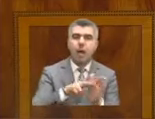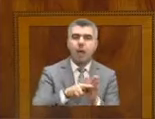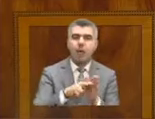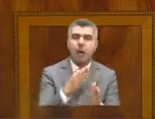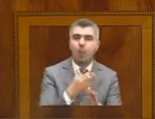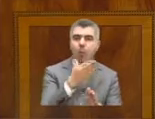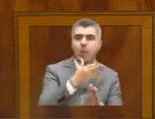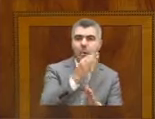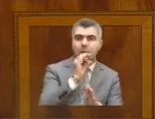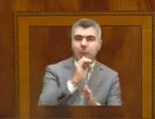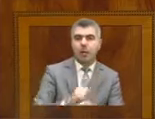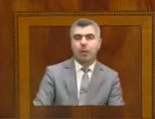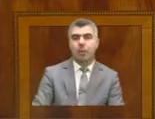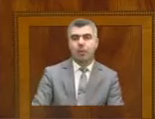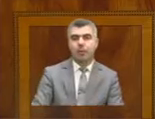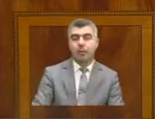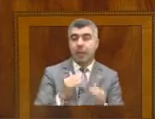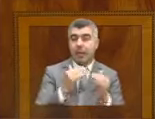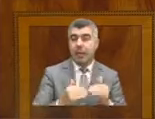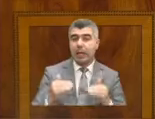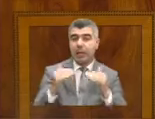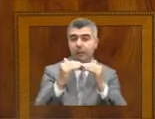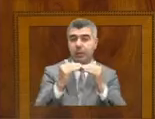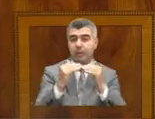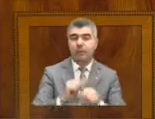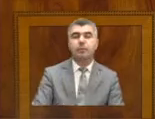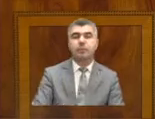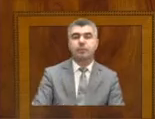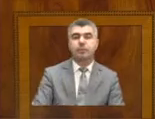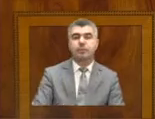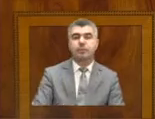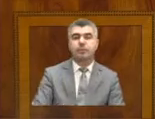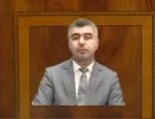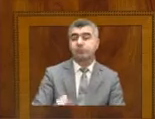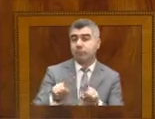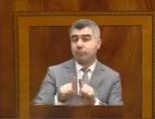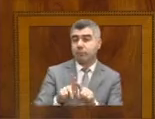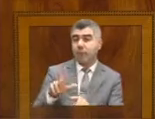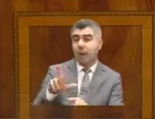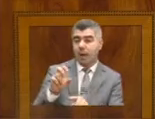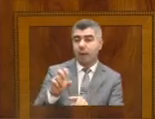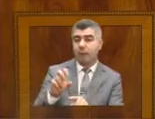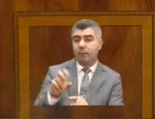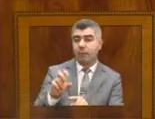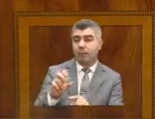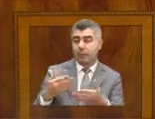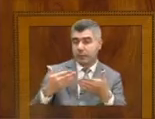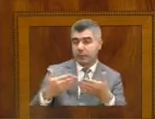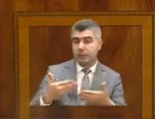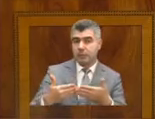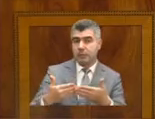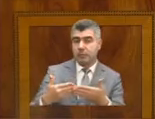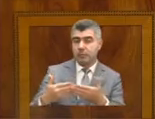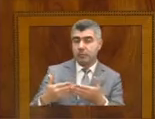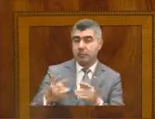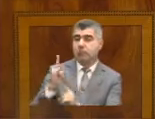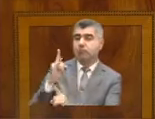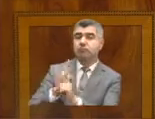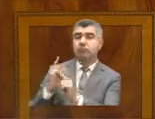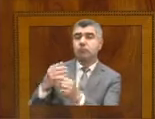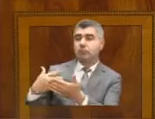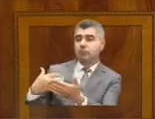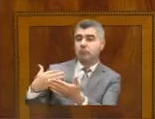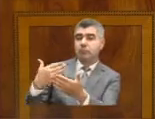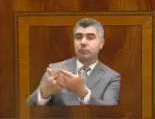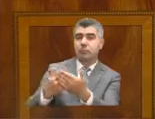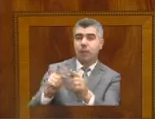المتقدمة. وفي نفس الإطار عرفت هذه المرحلة المجيدة من تاريخ المملكة تعزيز